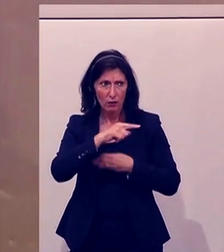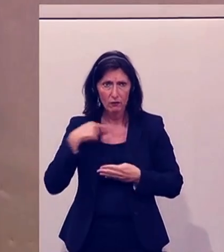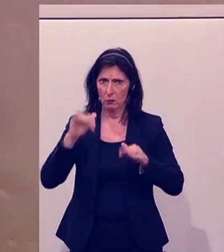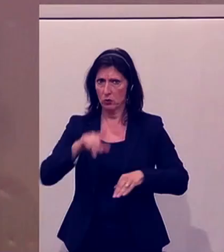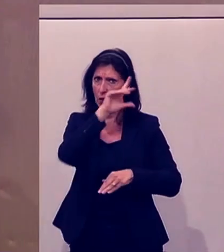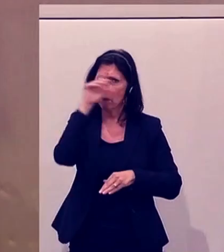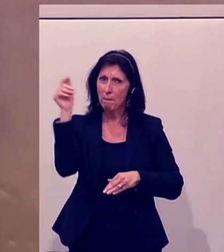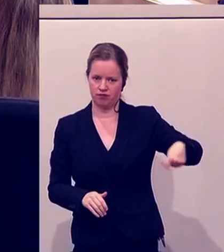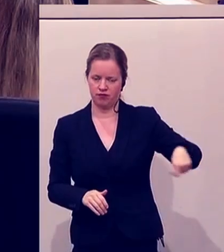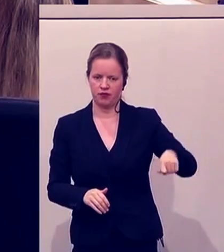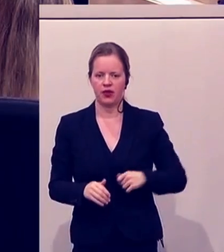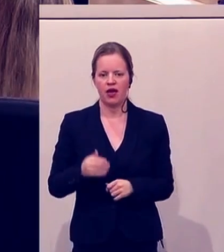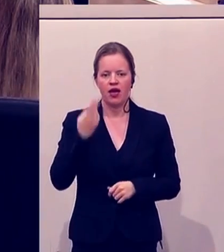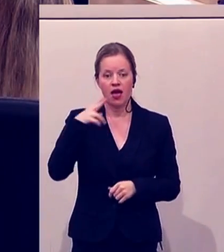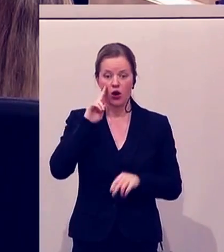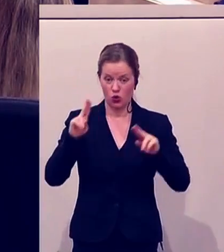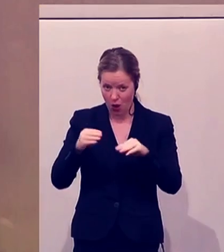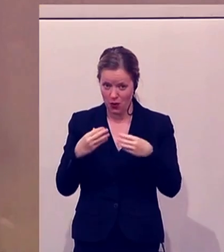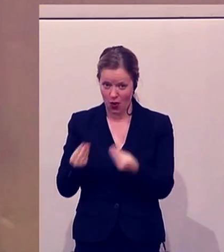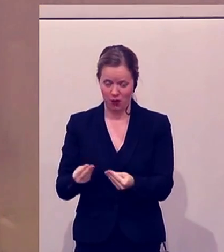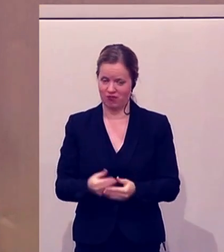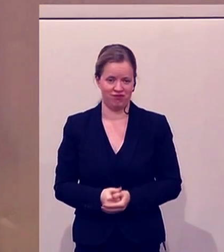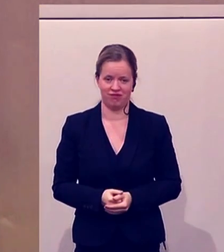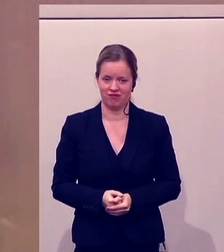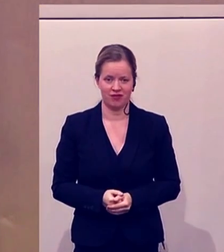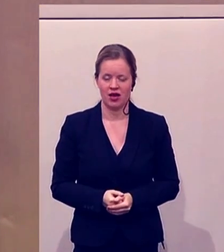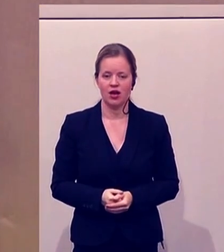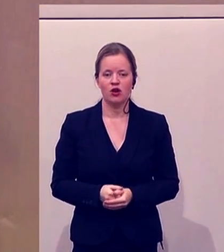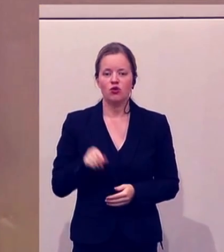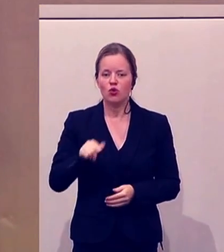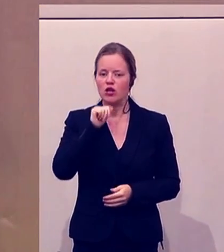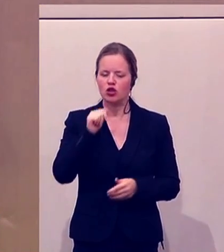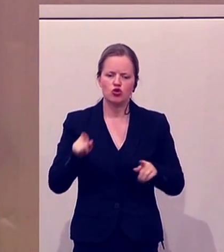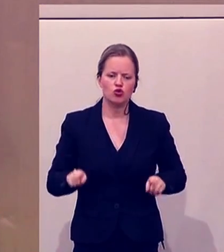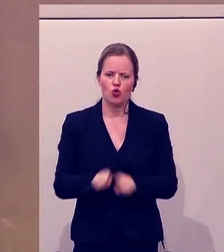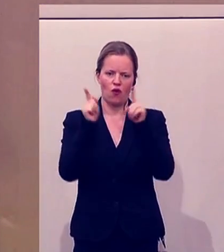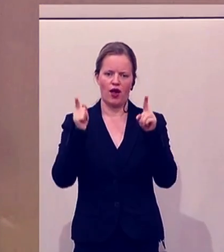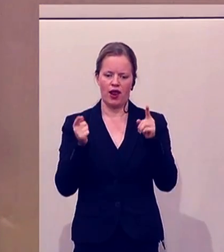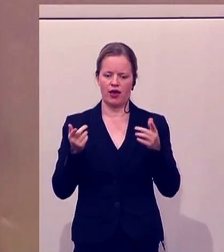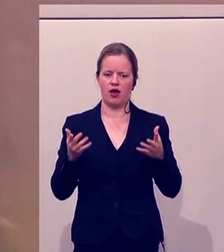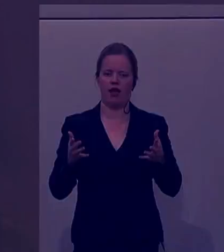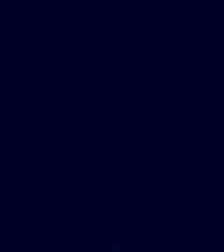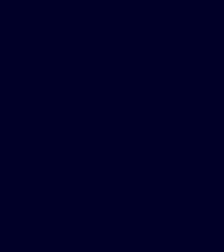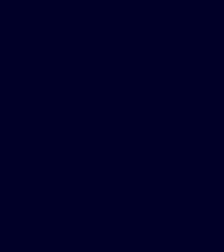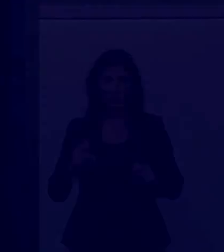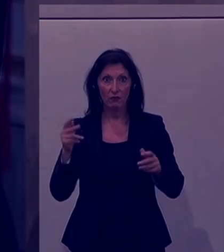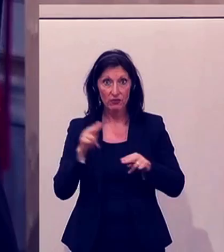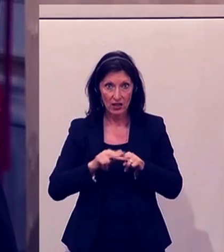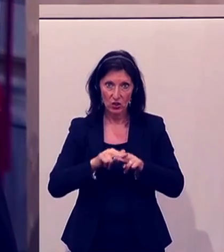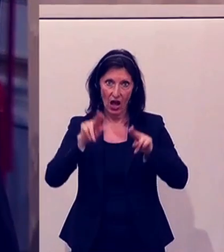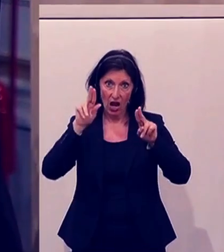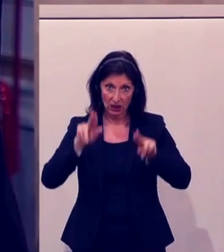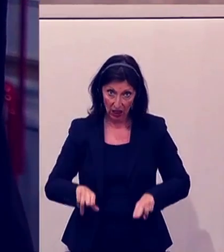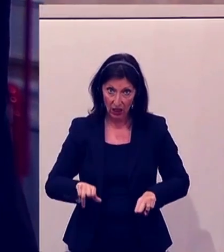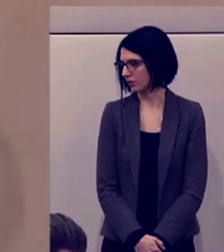den Menschen schuldig sind. Herr Kurz, Sie sind nicht zufällig hingefallen oder es hat Ihnen wie ein Haxel gestört. Das